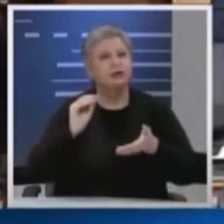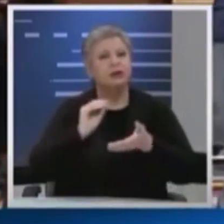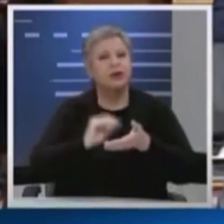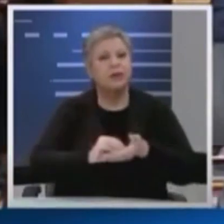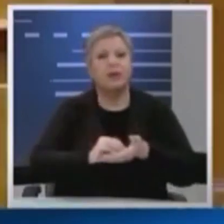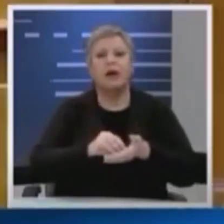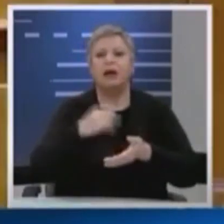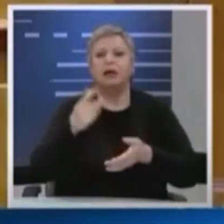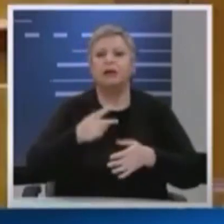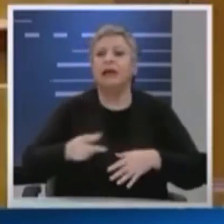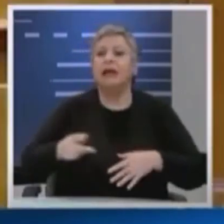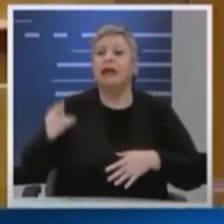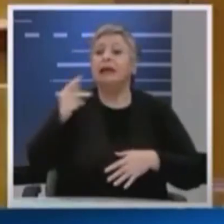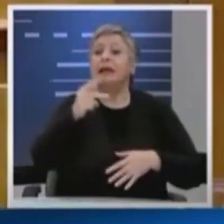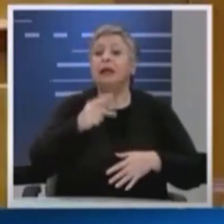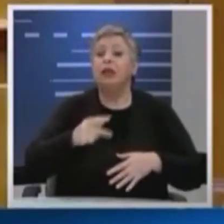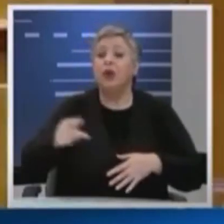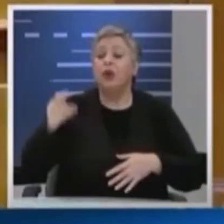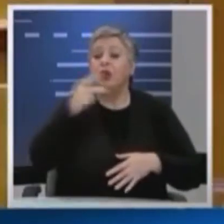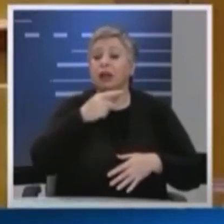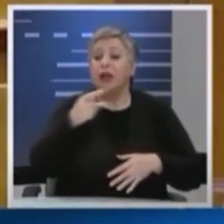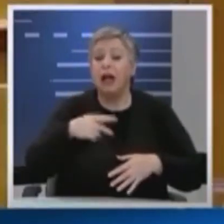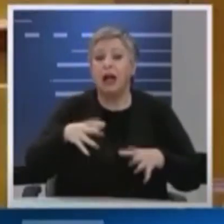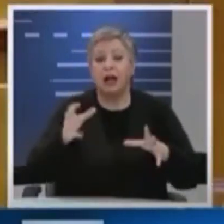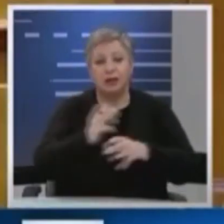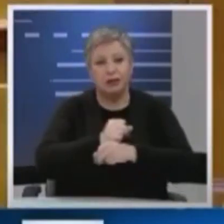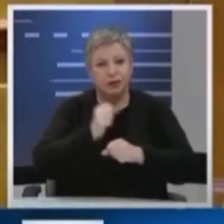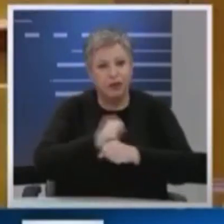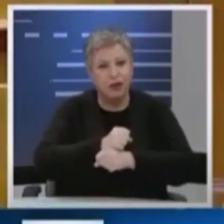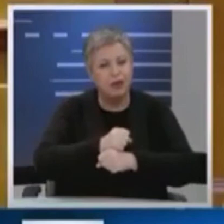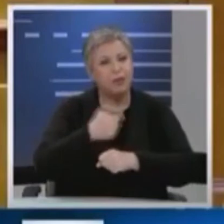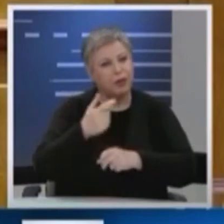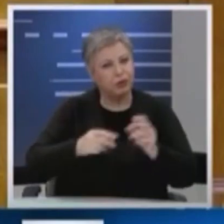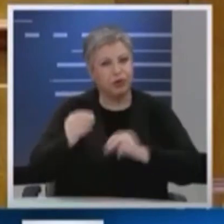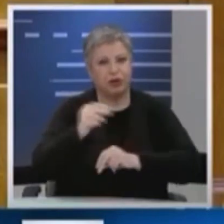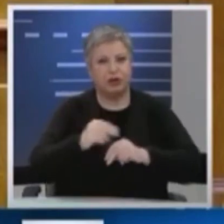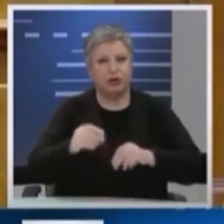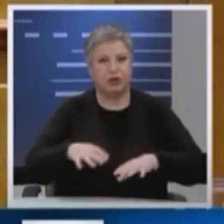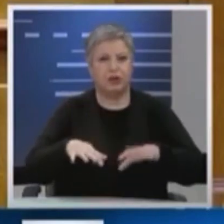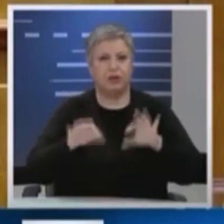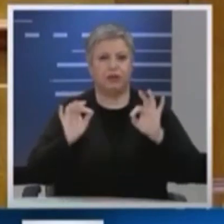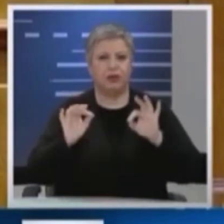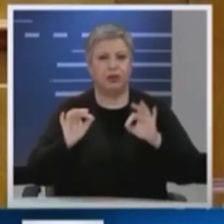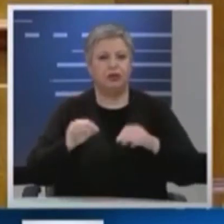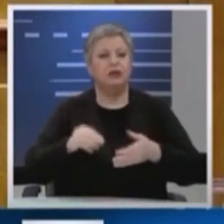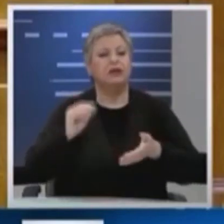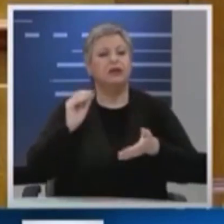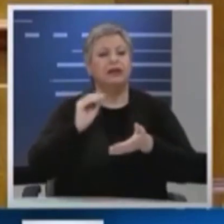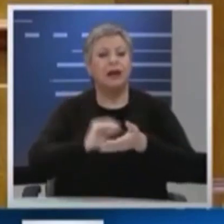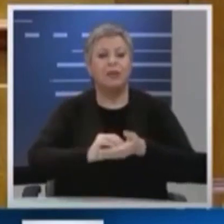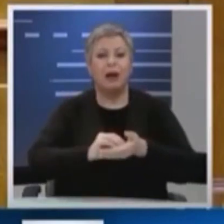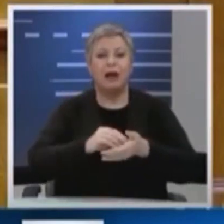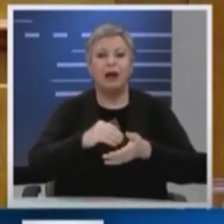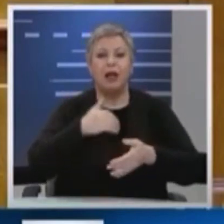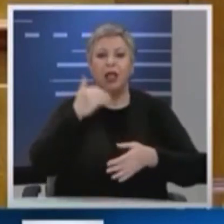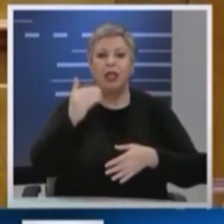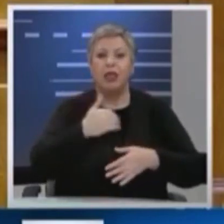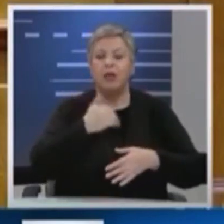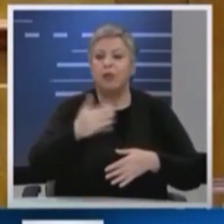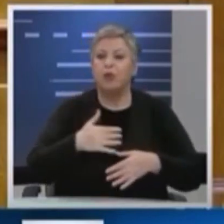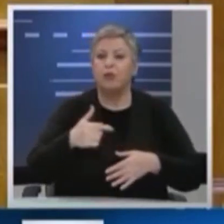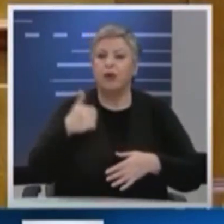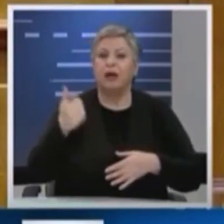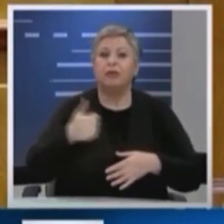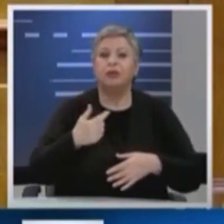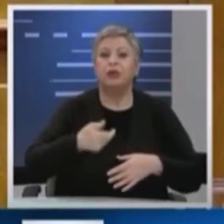στο πλαίσιο του κοινωνικού κεκτημένου. Για την αλλαγή της δομής και της λειτουργίας του υπερταμείου, που δεν μπορεί να είναι μια δαμόκλεια σπάθη πάνω από